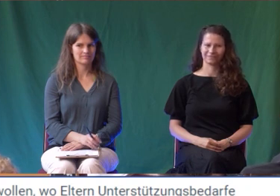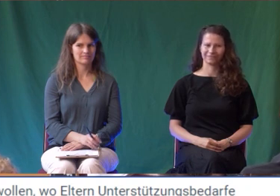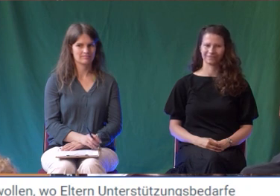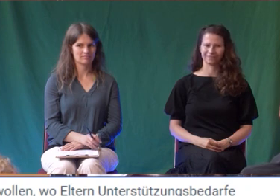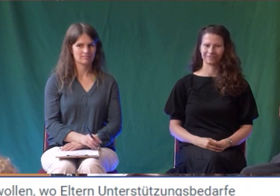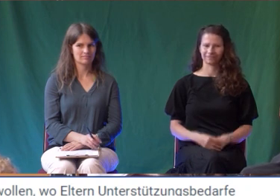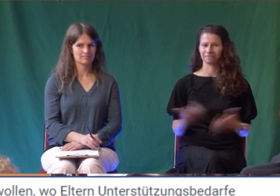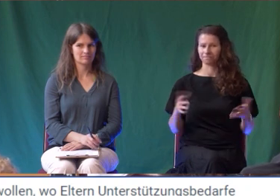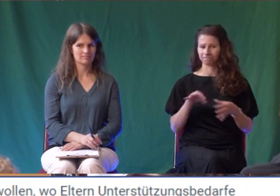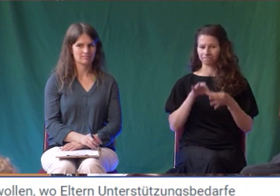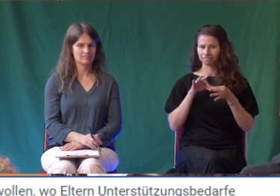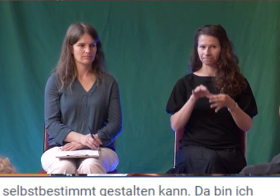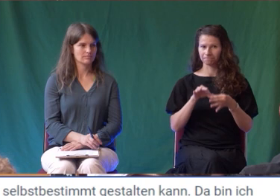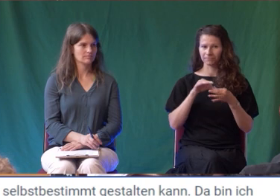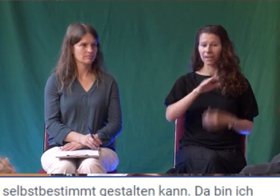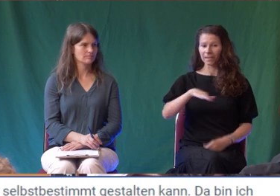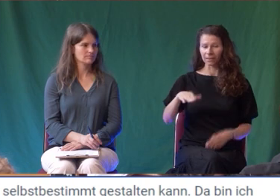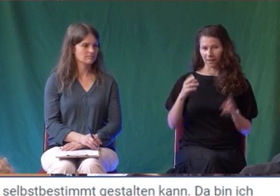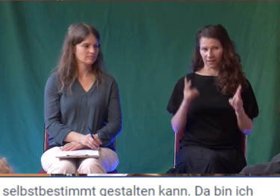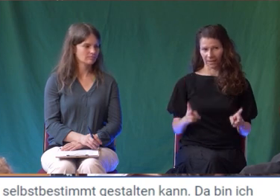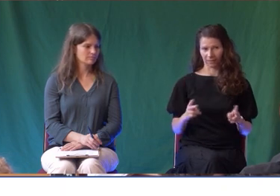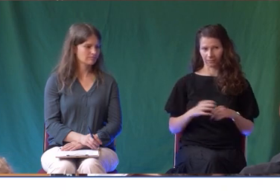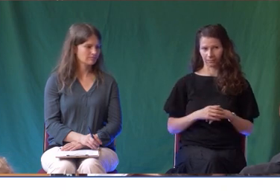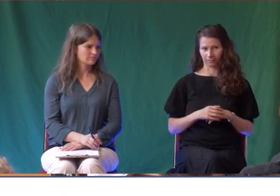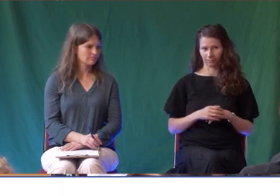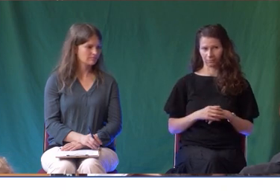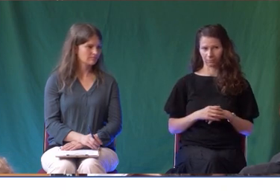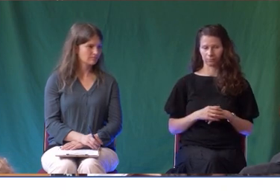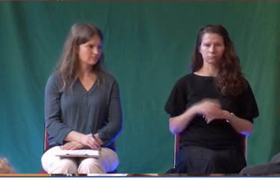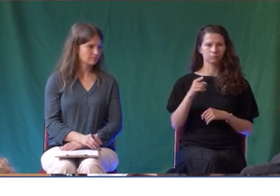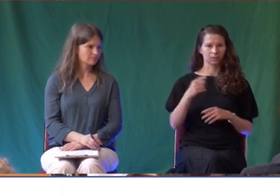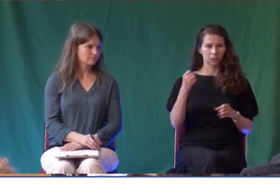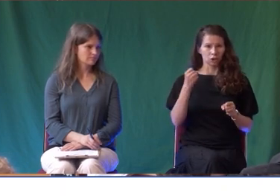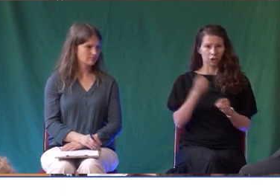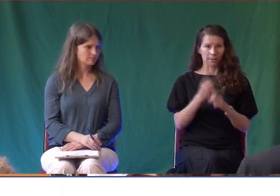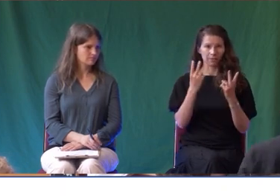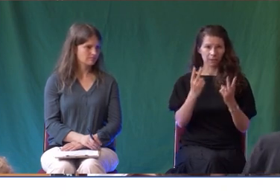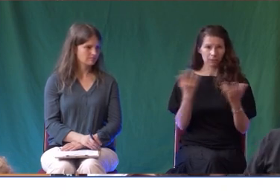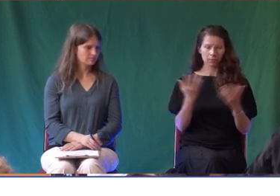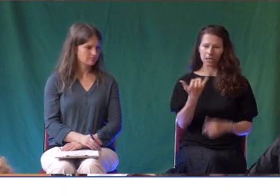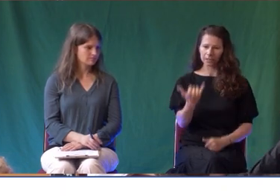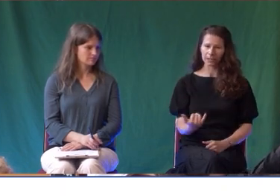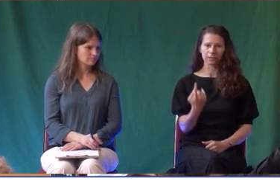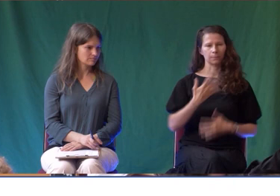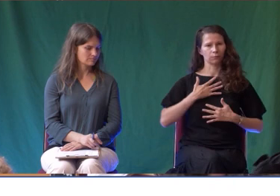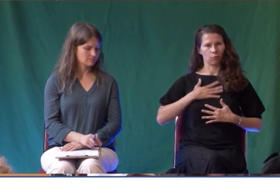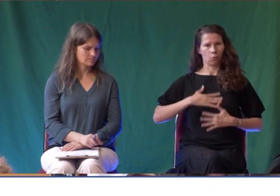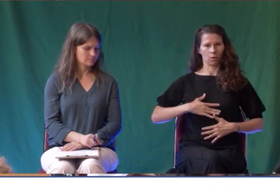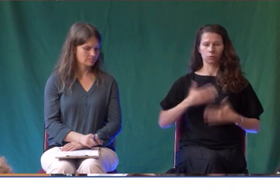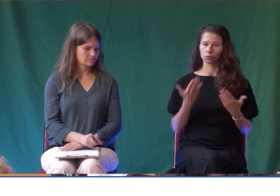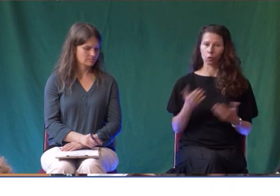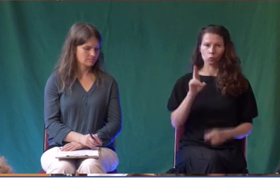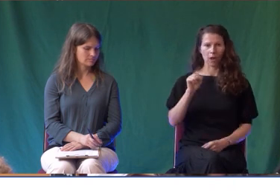es geht um die Kinderrechte und da geht es immer darum dass ein Kind sich gut fühlt das steht so im